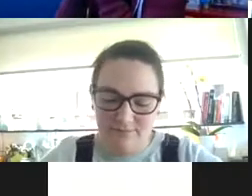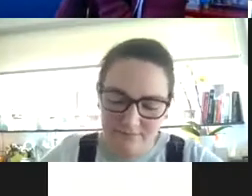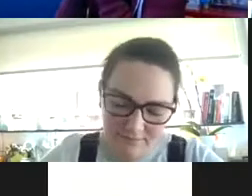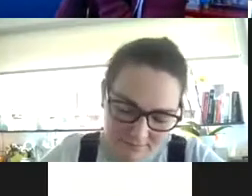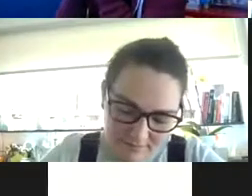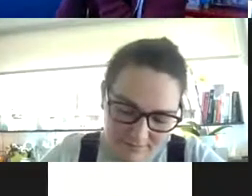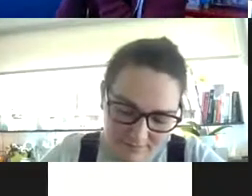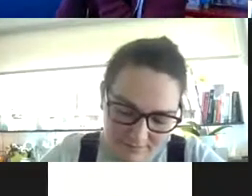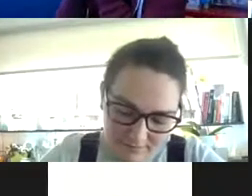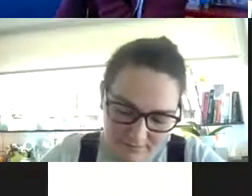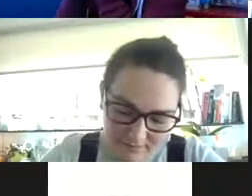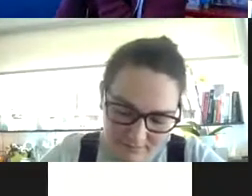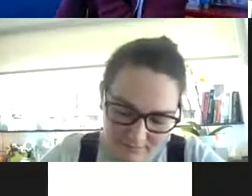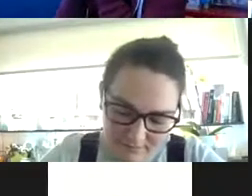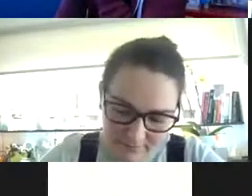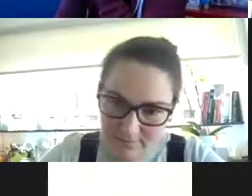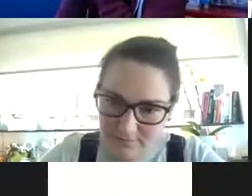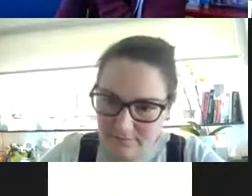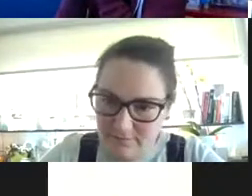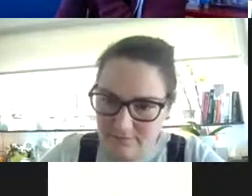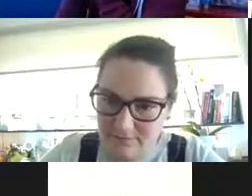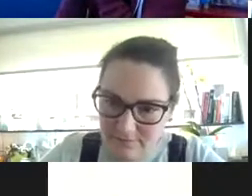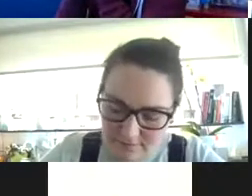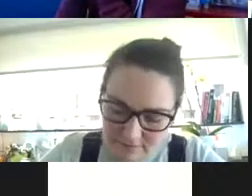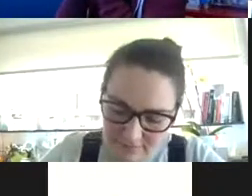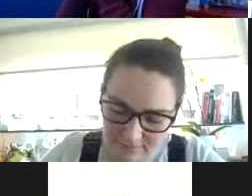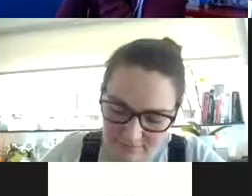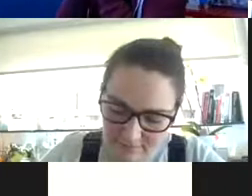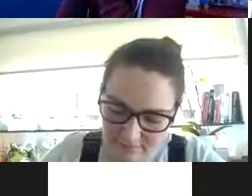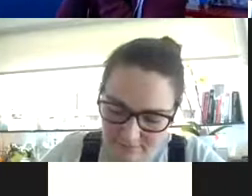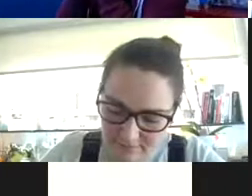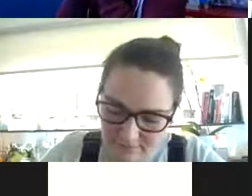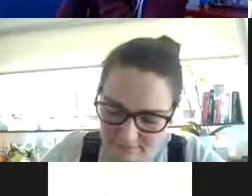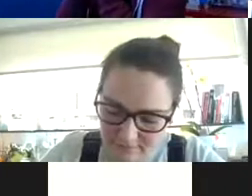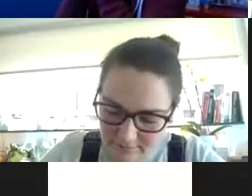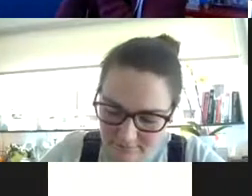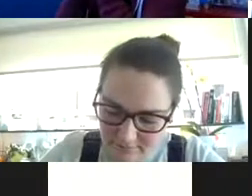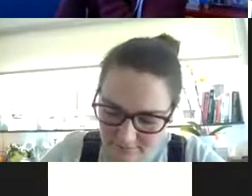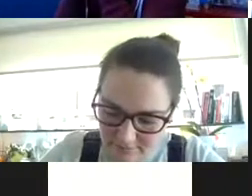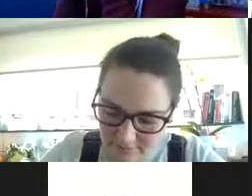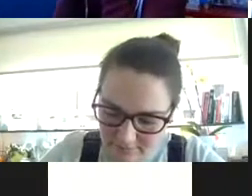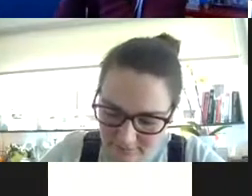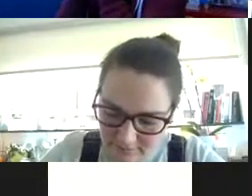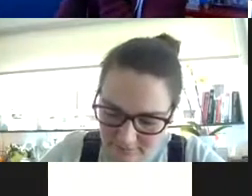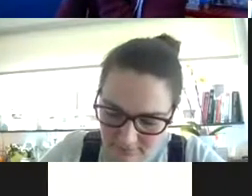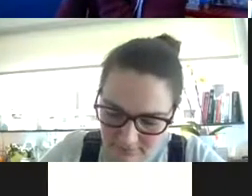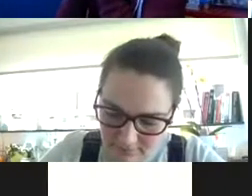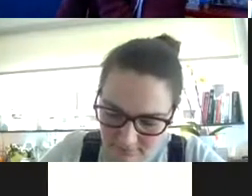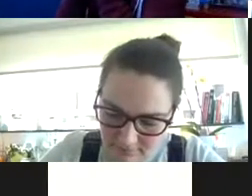ja, momenteel zijn we optimistisch. Momenteel gaan de cijfers naar achter. Maar we hebben allemaal nu al 3 of 4 keer het deksel op de noos gekregen dat we